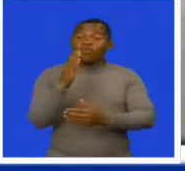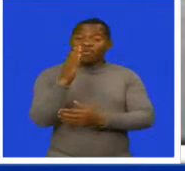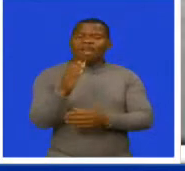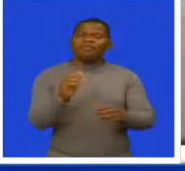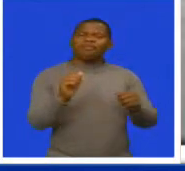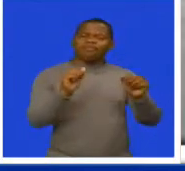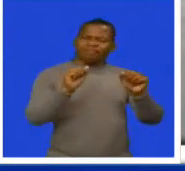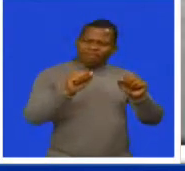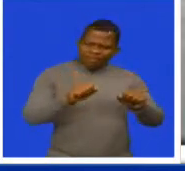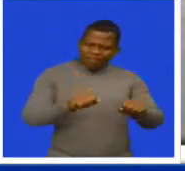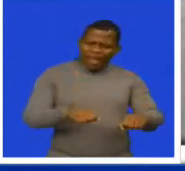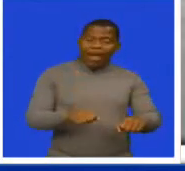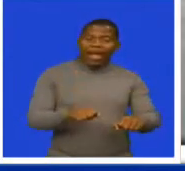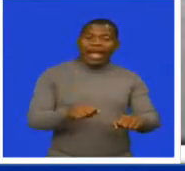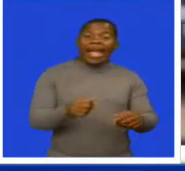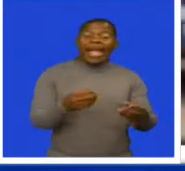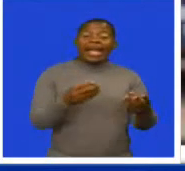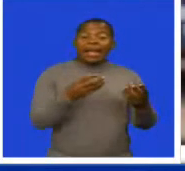25,850.